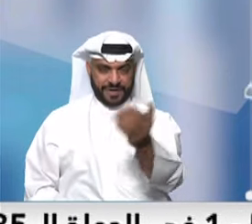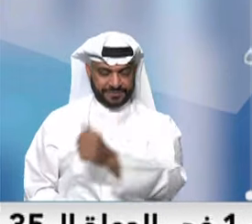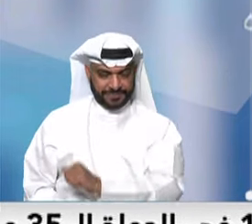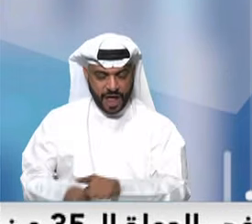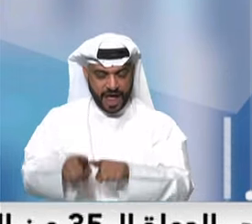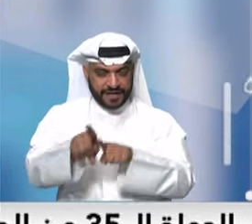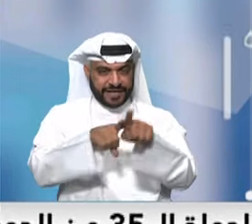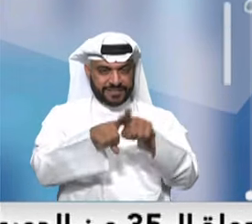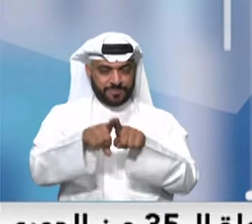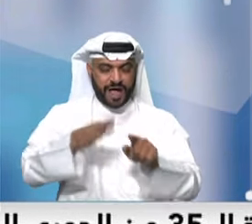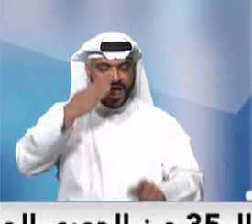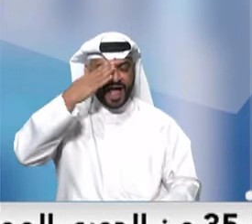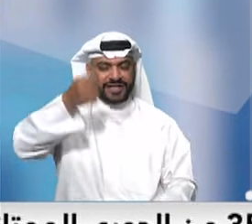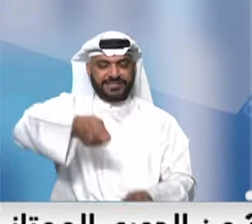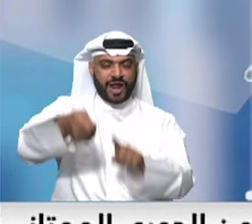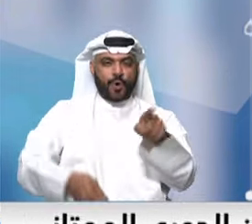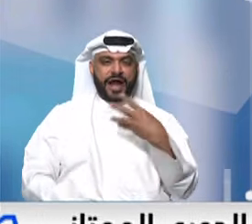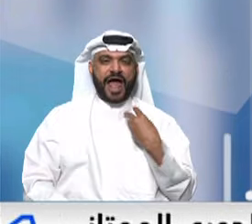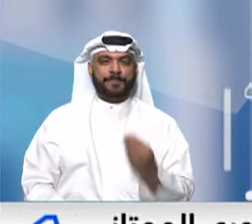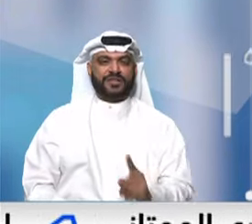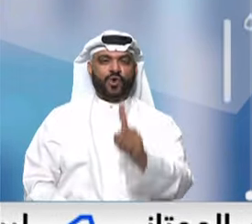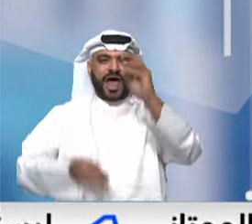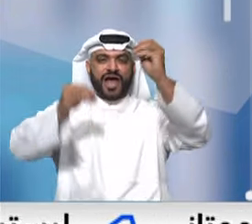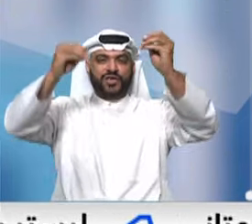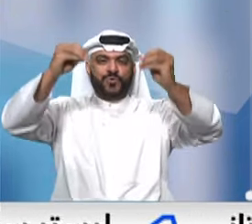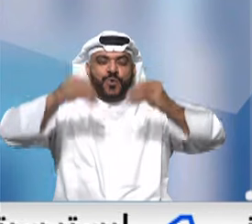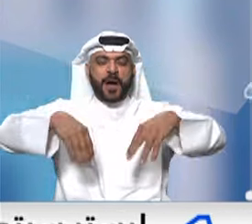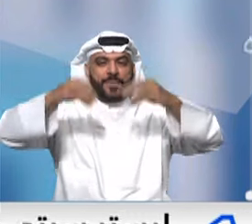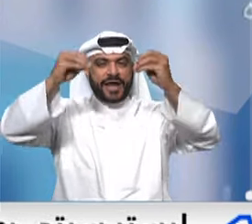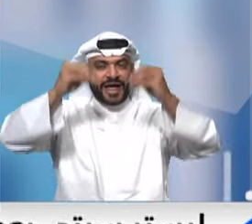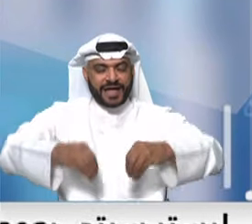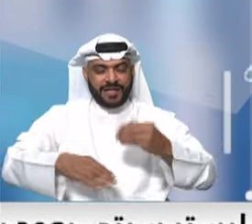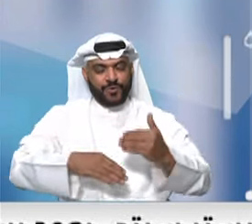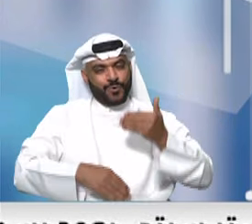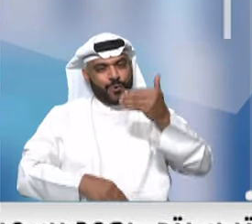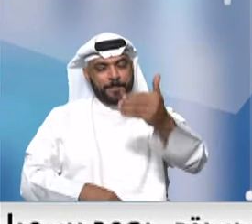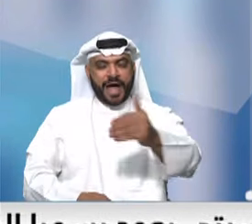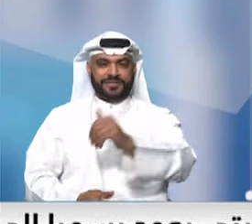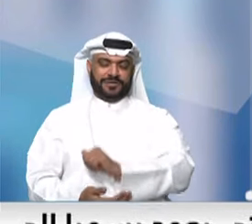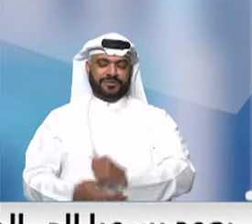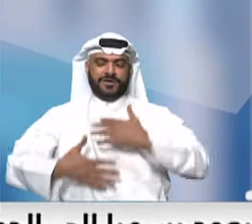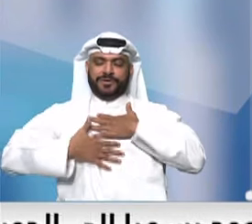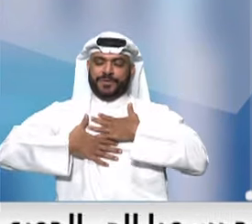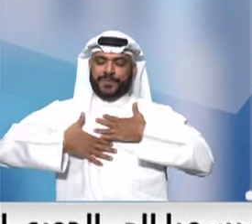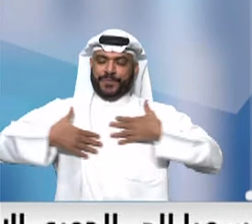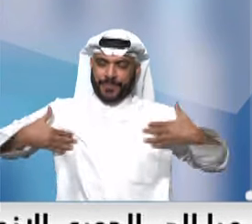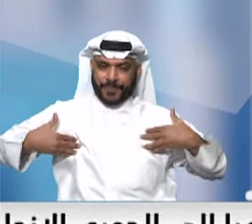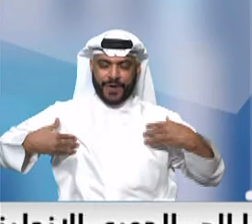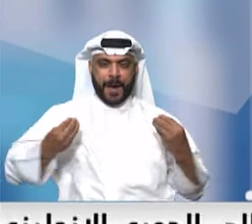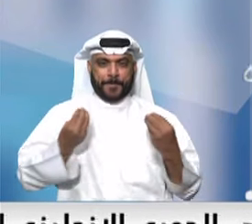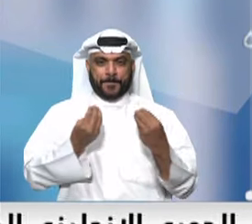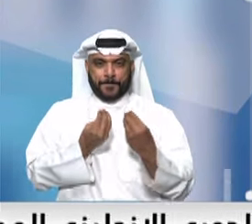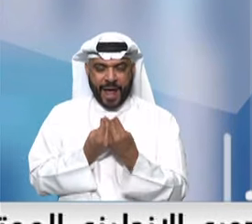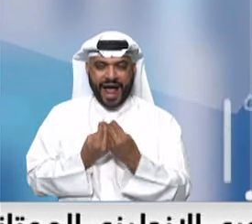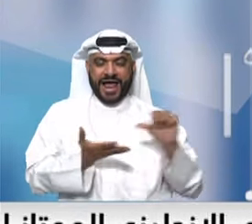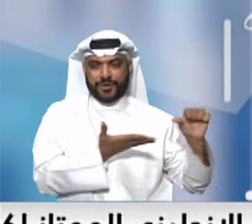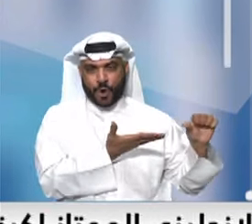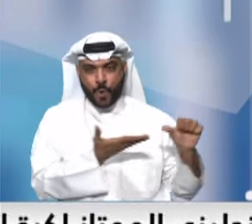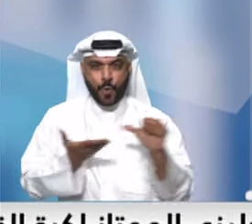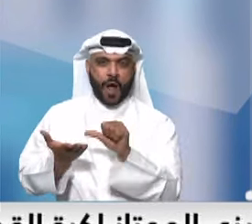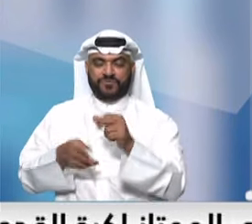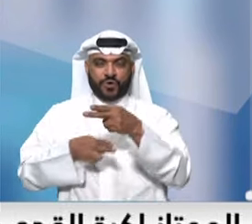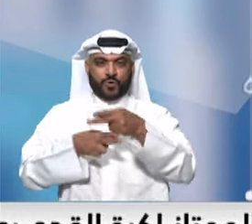الشقيقة، السلام عليكم ورحمة الله وبركاته. وبعد، يسرنا وأعضاء الوفد المرافق لنا في